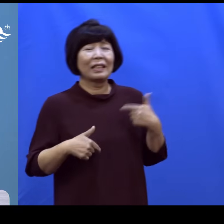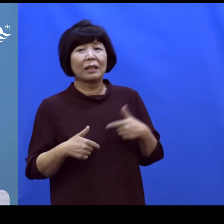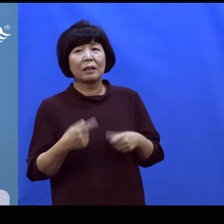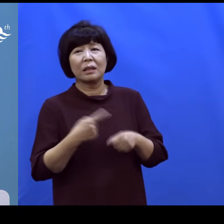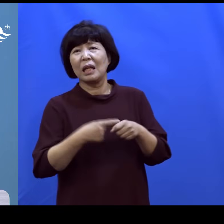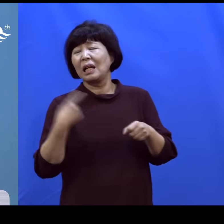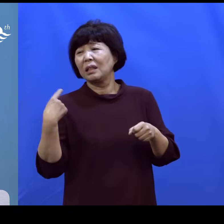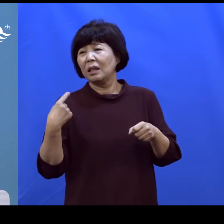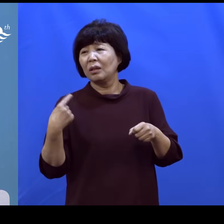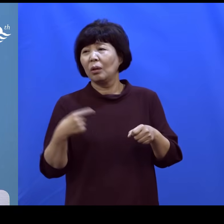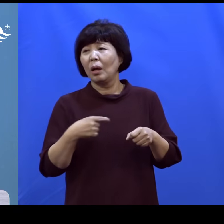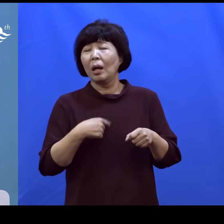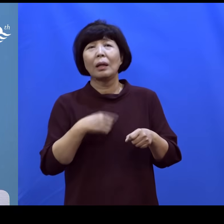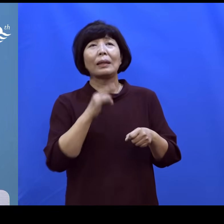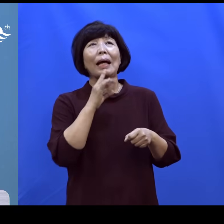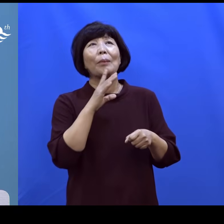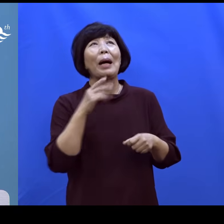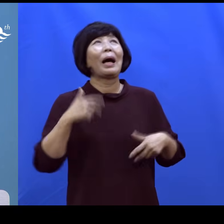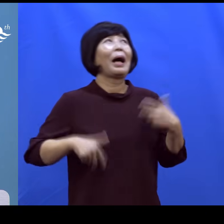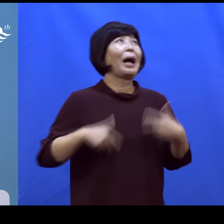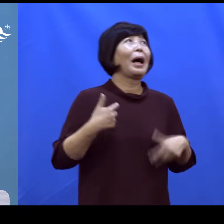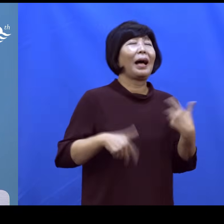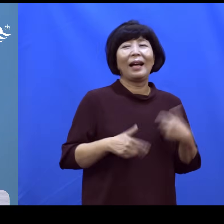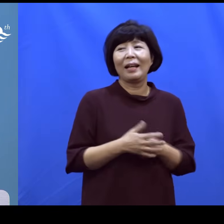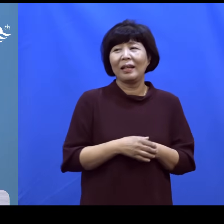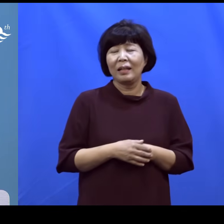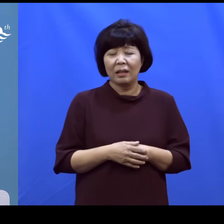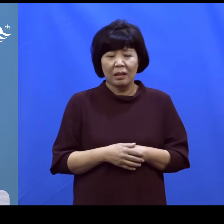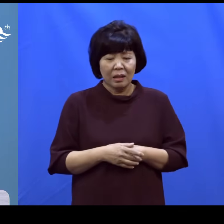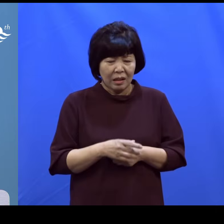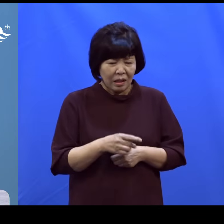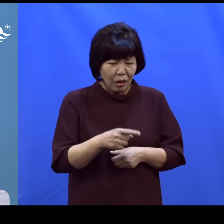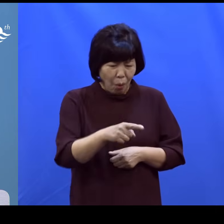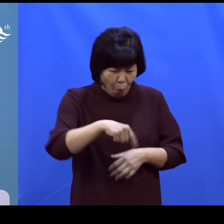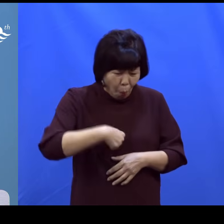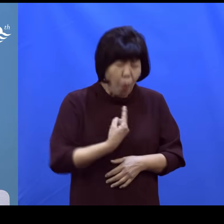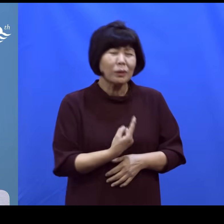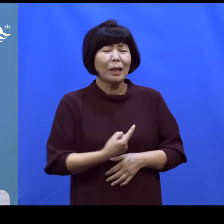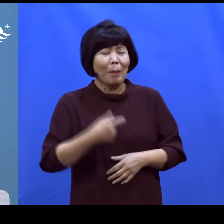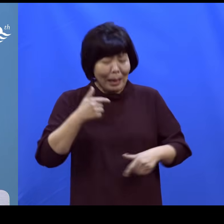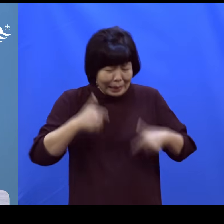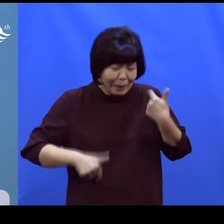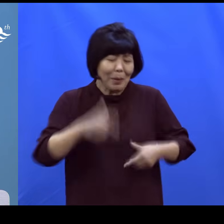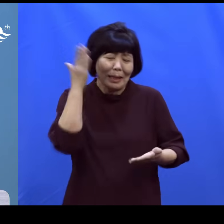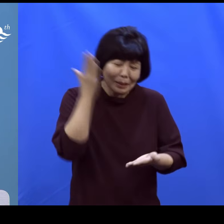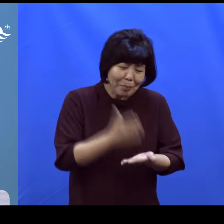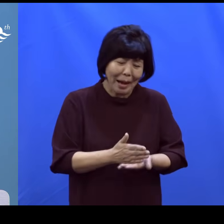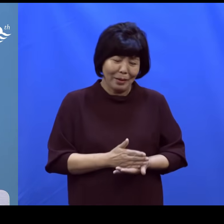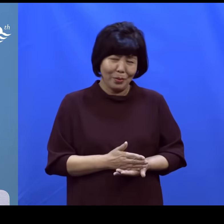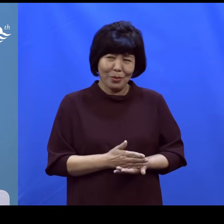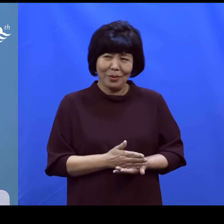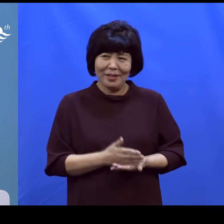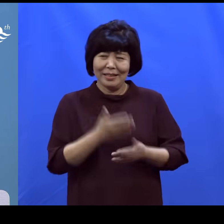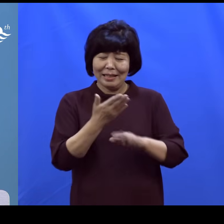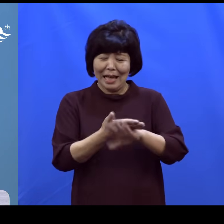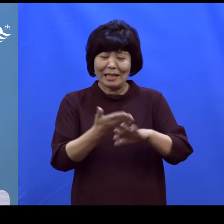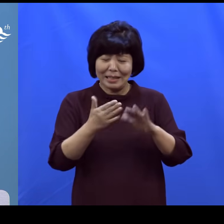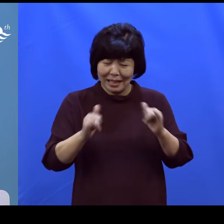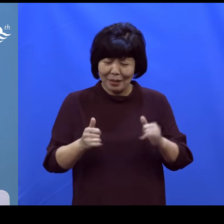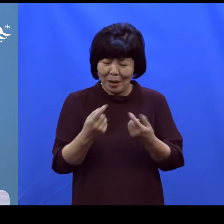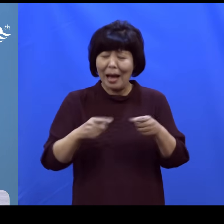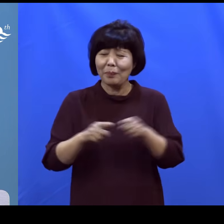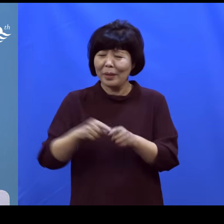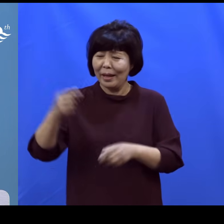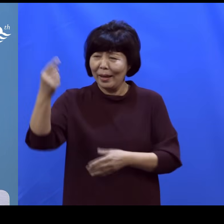작년에도 성탄절에 기쁘다 구주 오셨네, 하나님이 그래요. 너만 기쁘게 하지 말고 다른 사람 좀 데리고 와라.